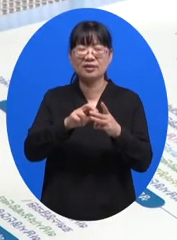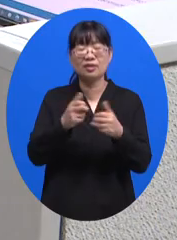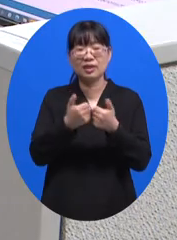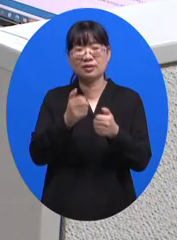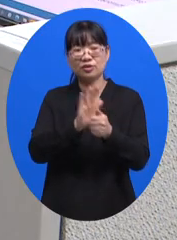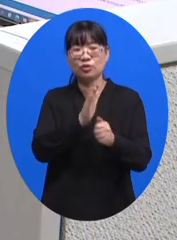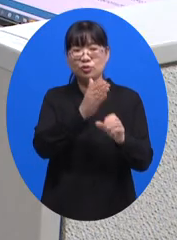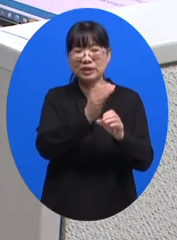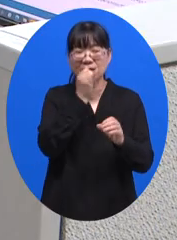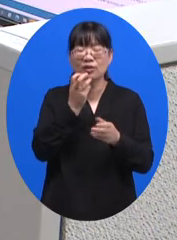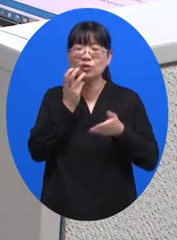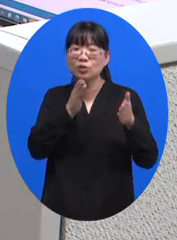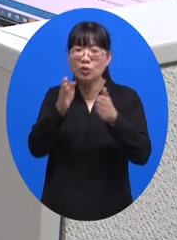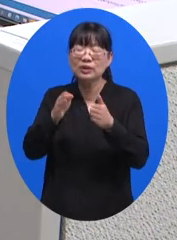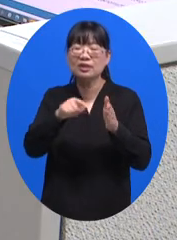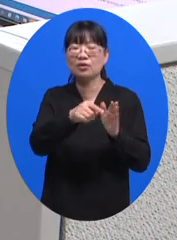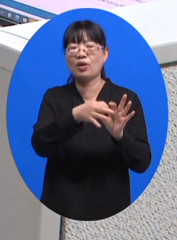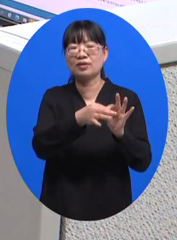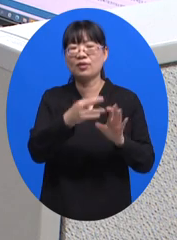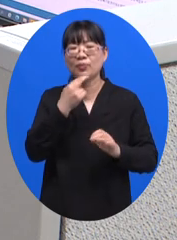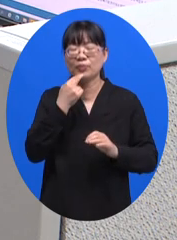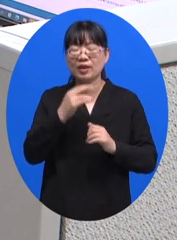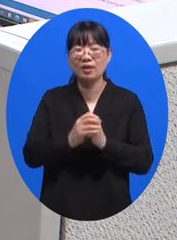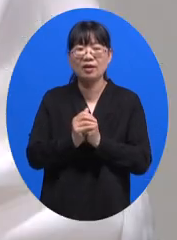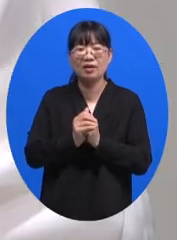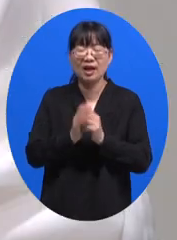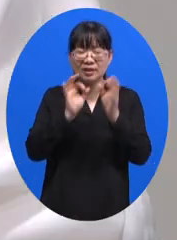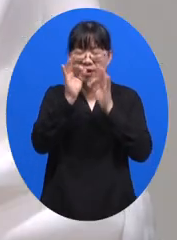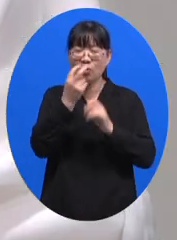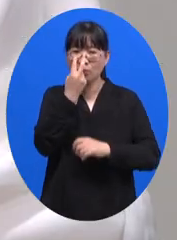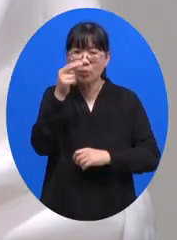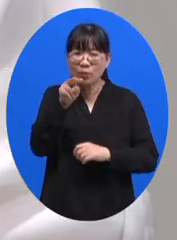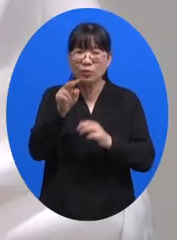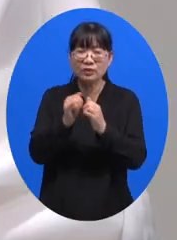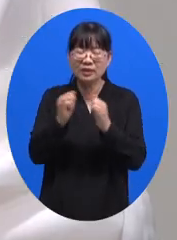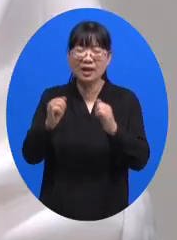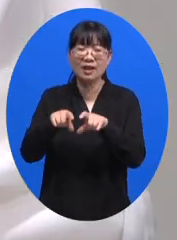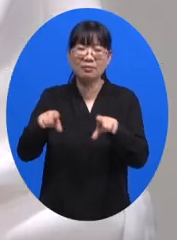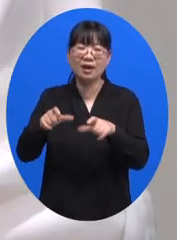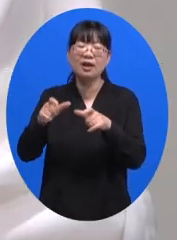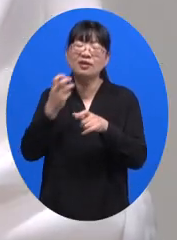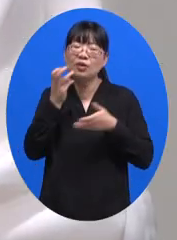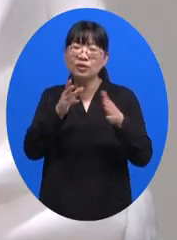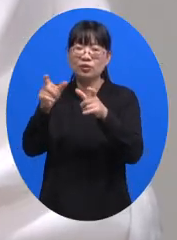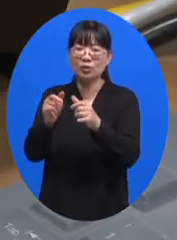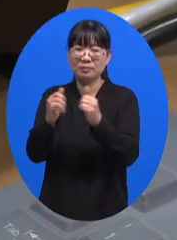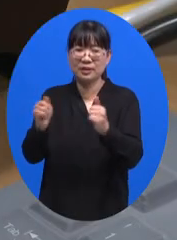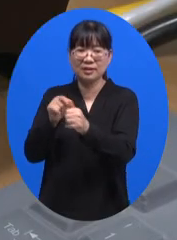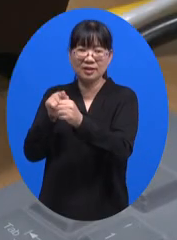있는데요. 경기도는 여기에 해당하지 않는 사고 목격자와 일반 도민을 대상으로